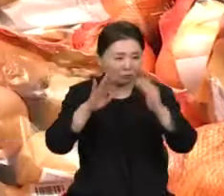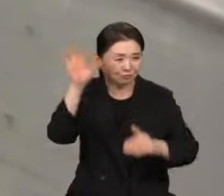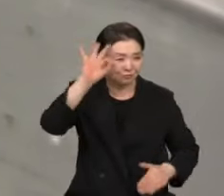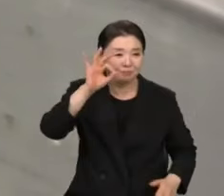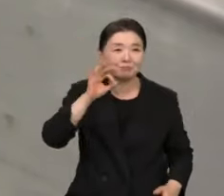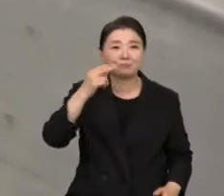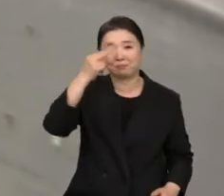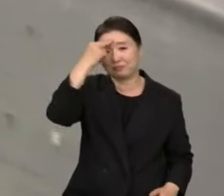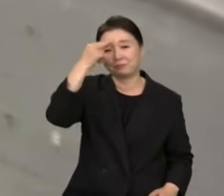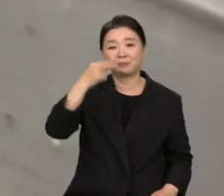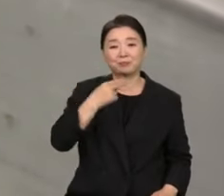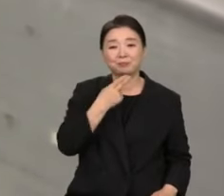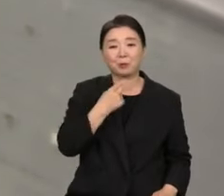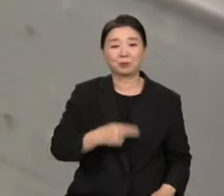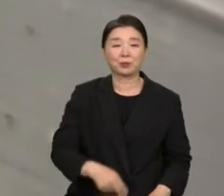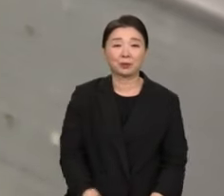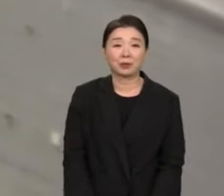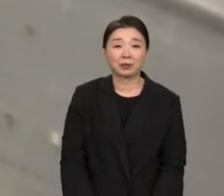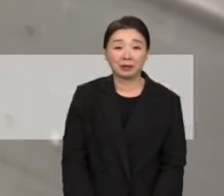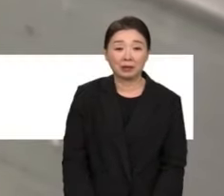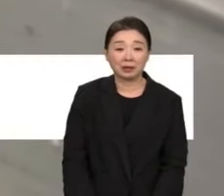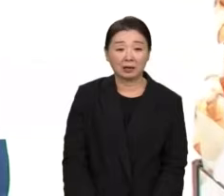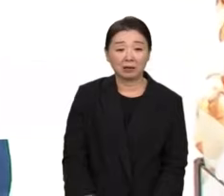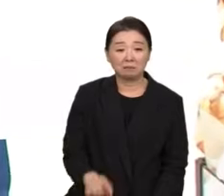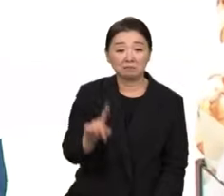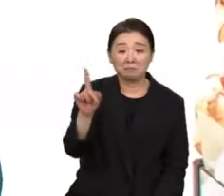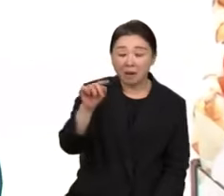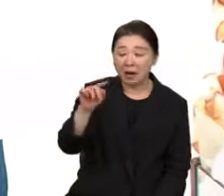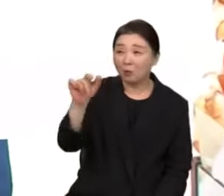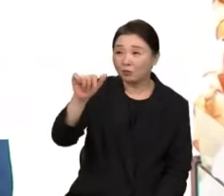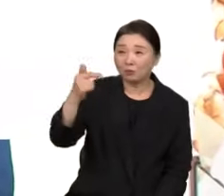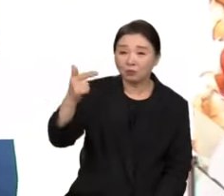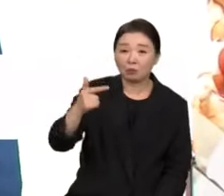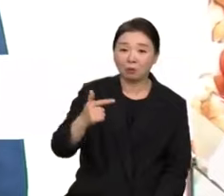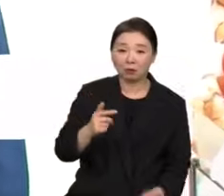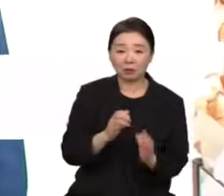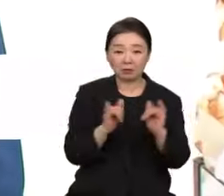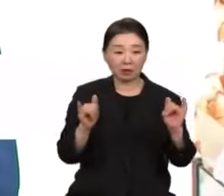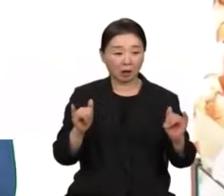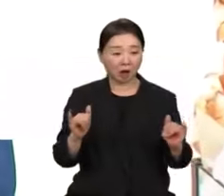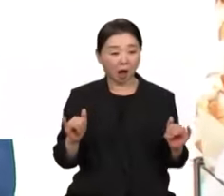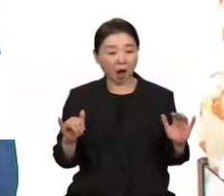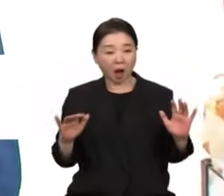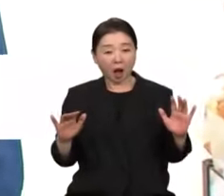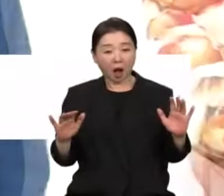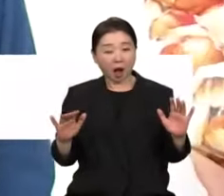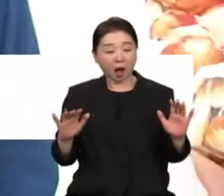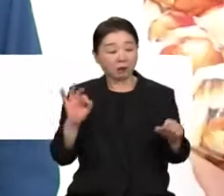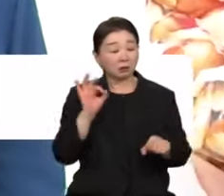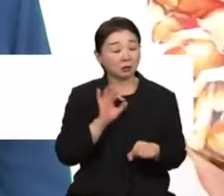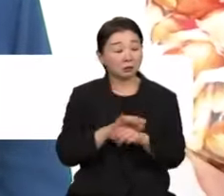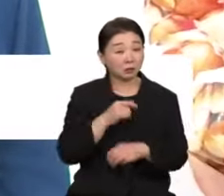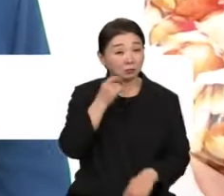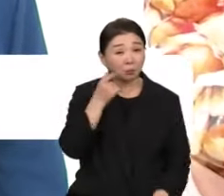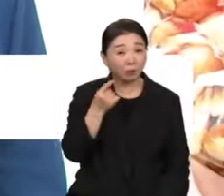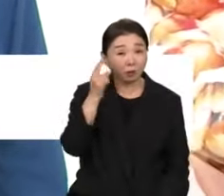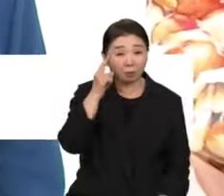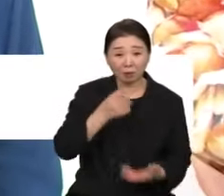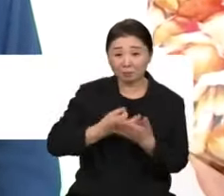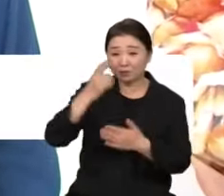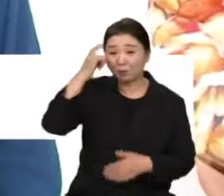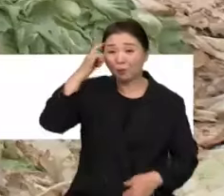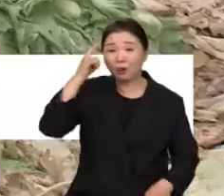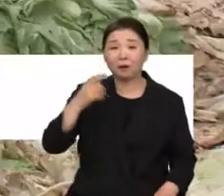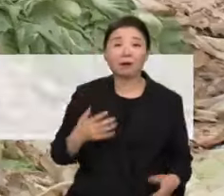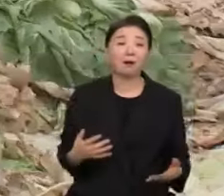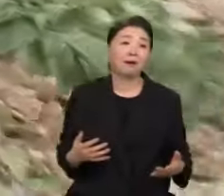힘들 정도입니다. 만 몇천 원씩 간다고 서민들은 너무 어렵죠. 왜 이렇게 갑자기 비싸지는